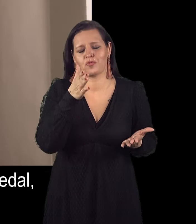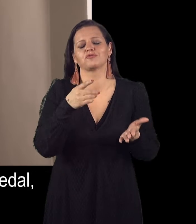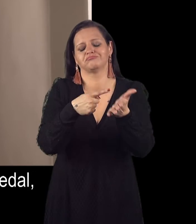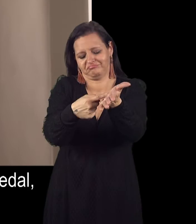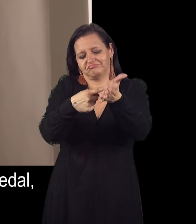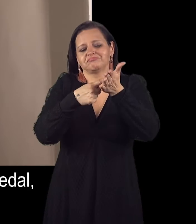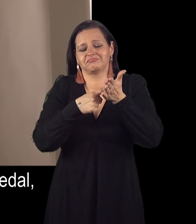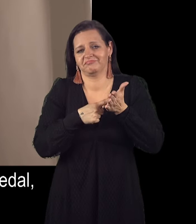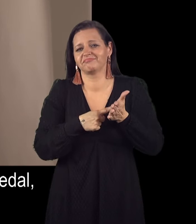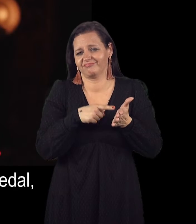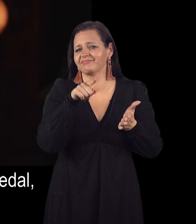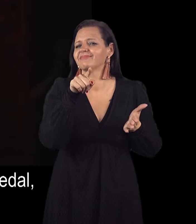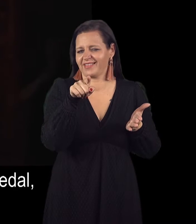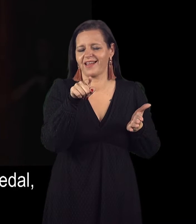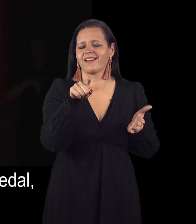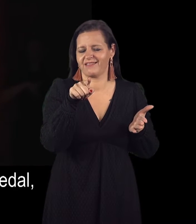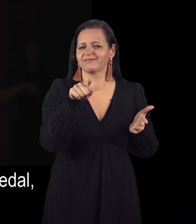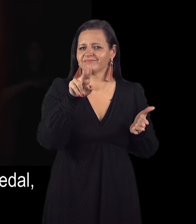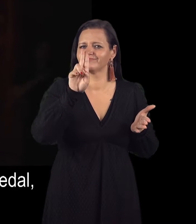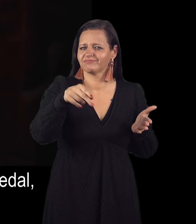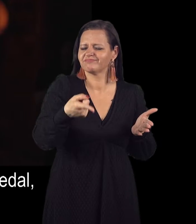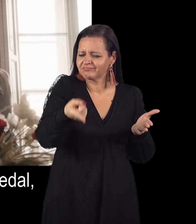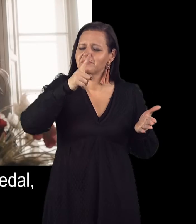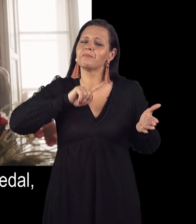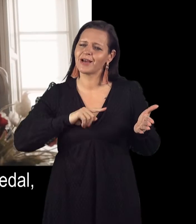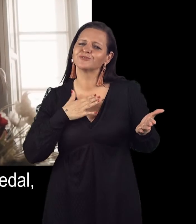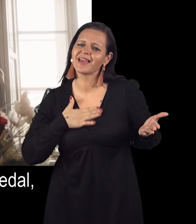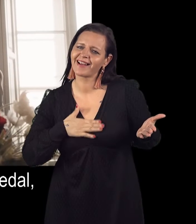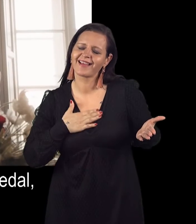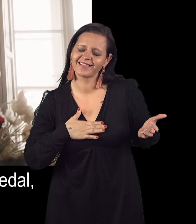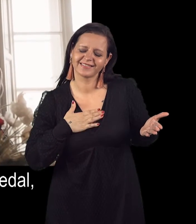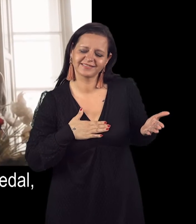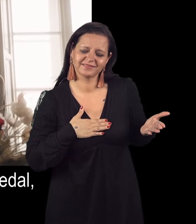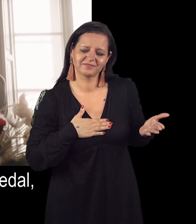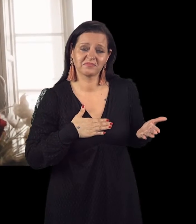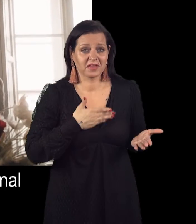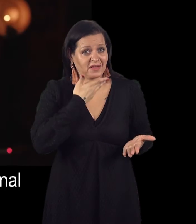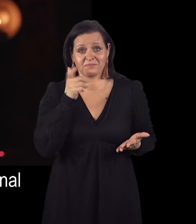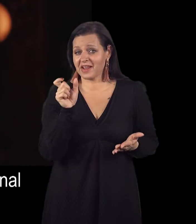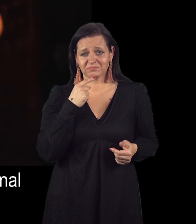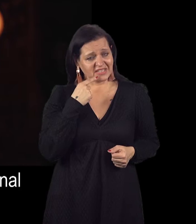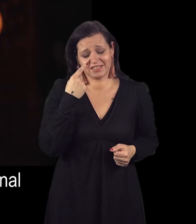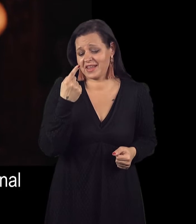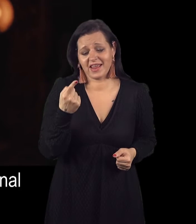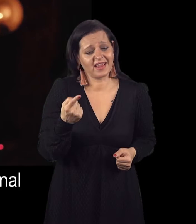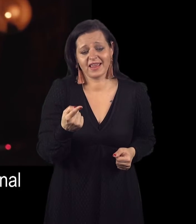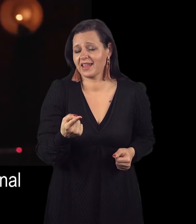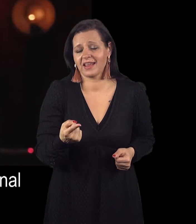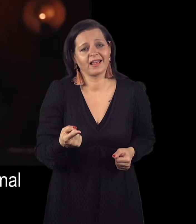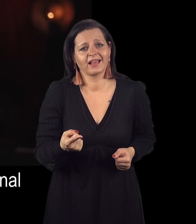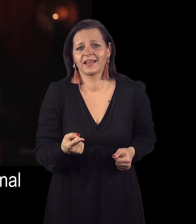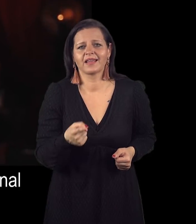besed boš povedal, da imaš me rad, in brez